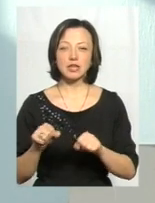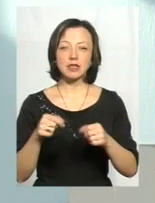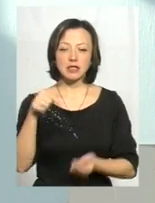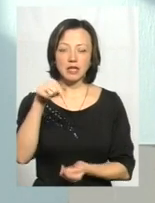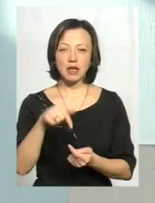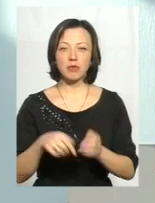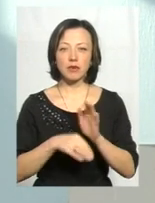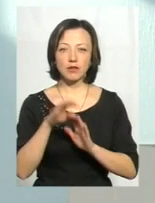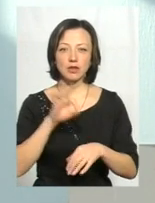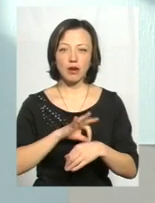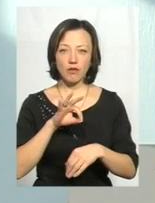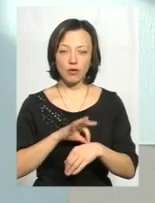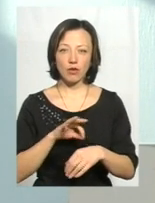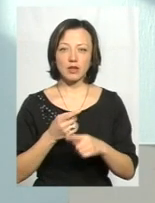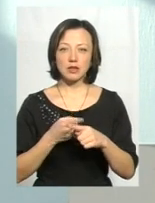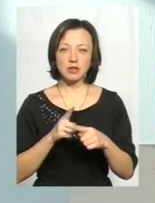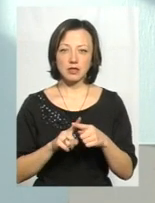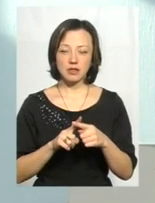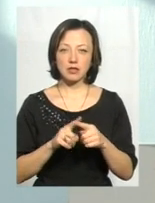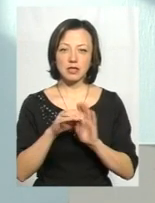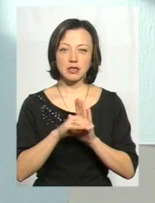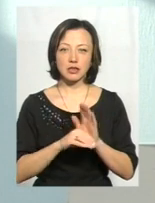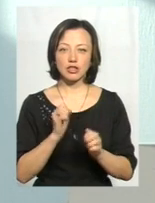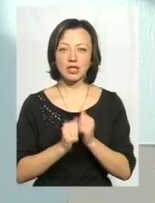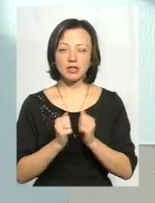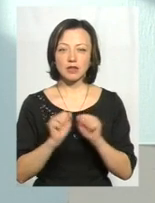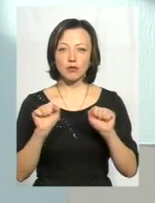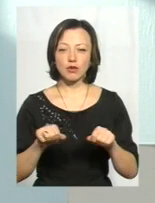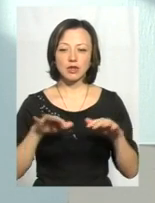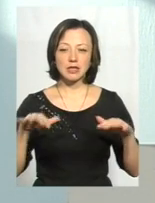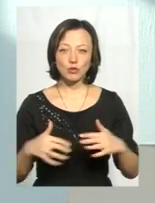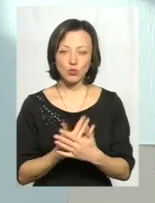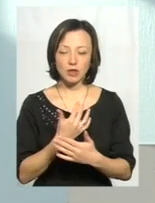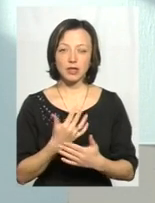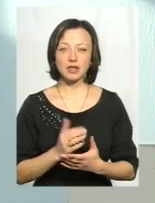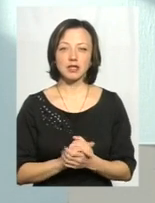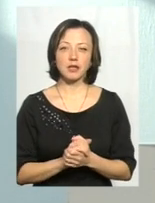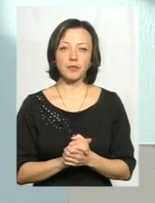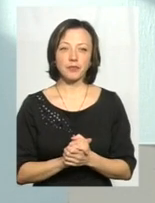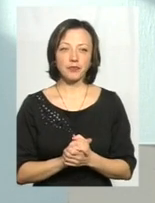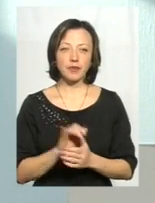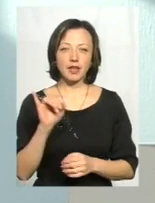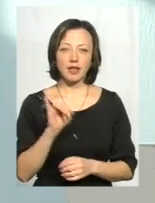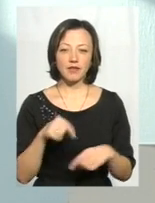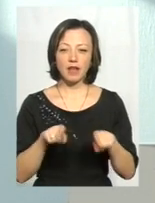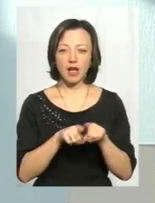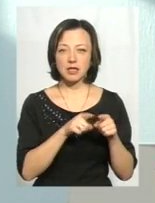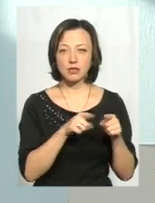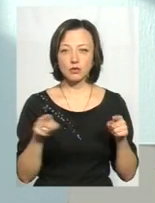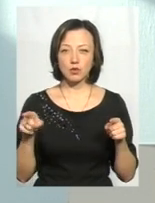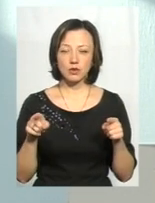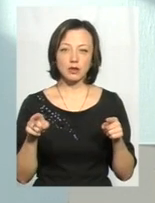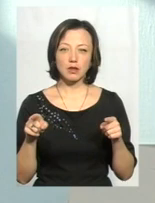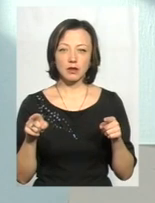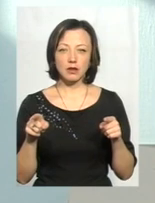захворюваності, знову ж таки, захворювань дихальної системи, вона частіше може застудитися. І, як правило, ми в такі сезони, от йде